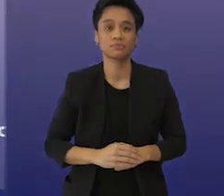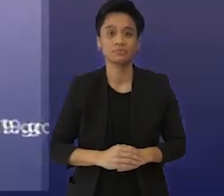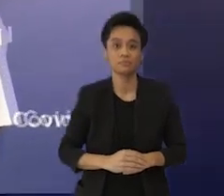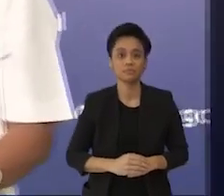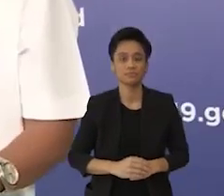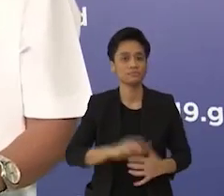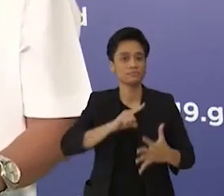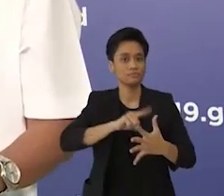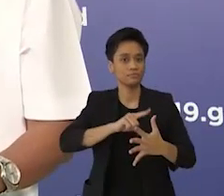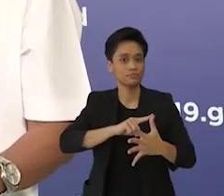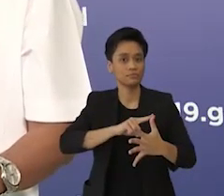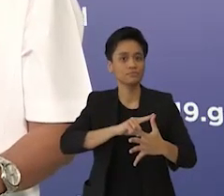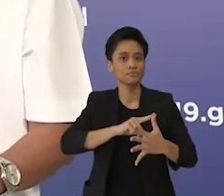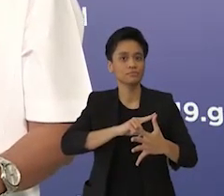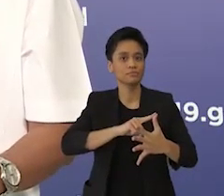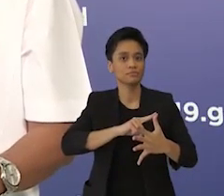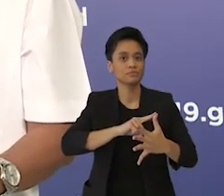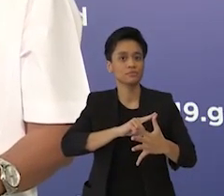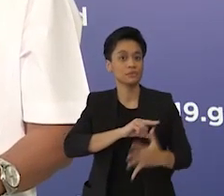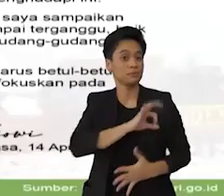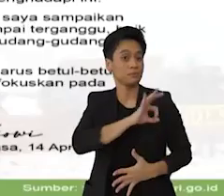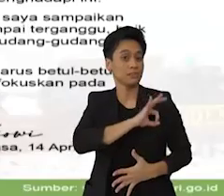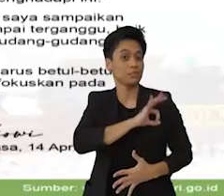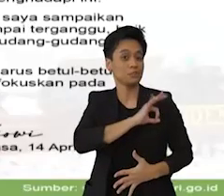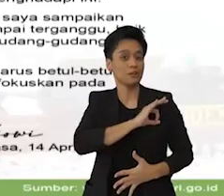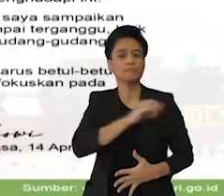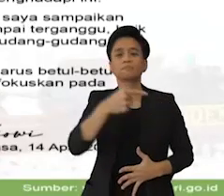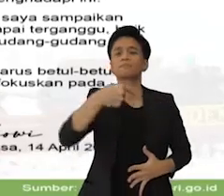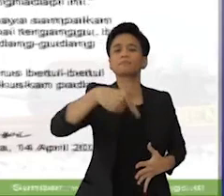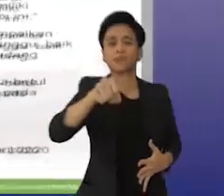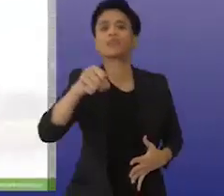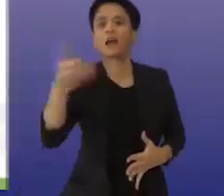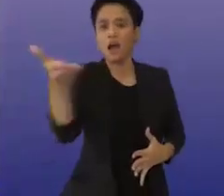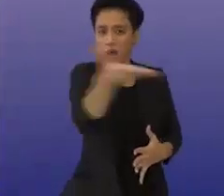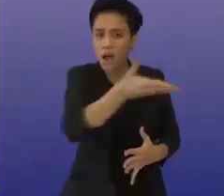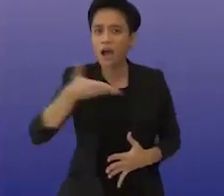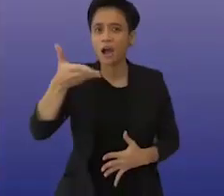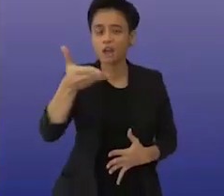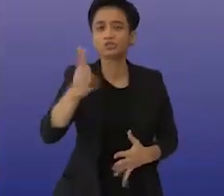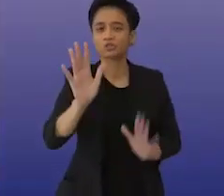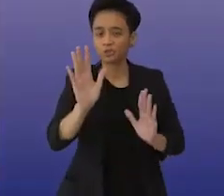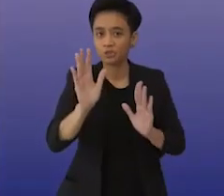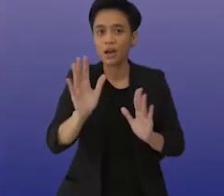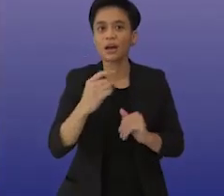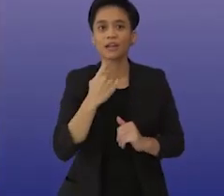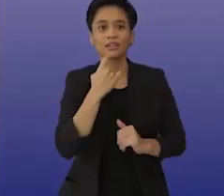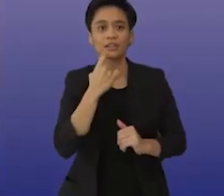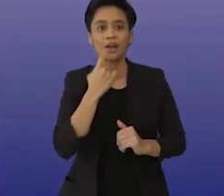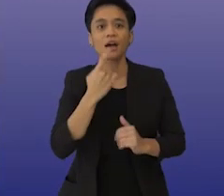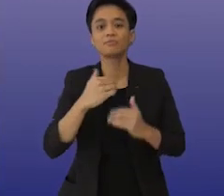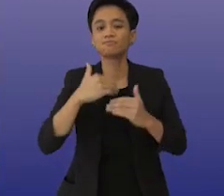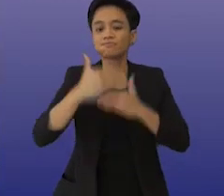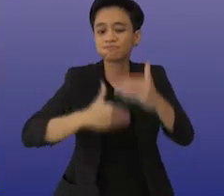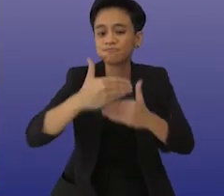Hai yang kelima presiden telah memerintahkan bahwa salah satu bagian yang penting di dalam kaitan dengan